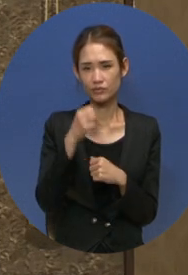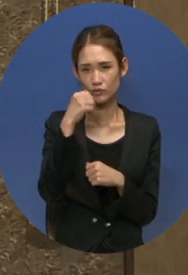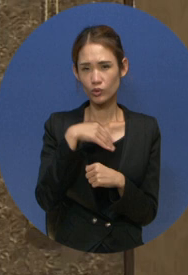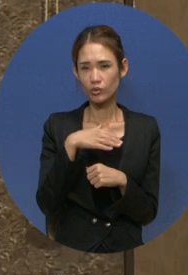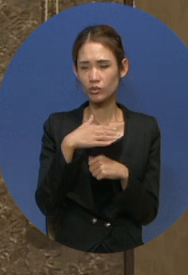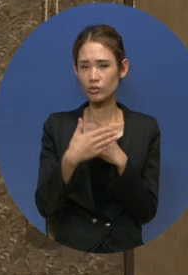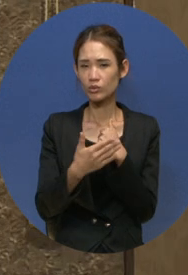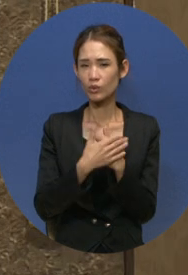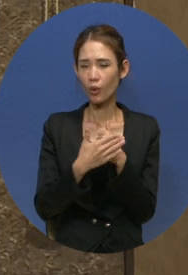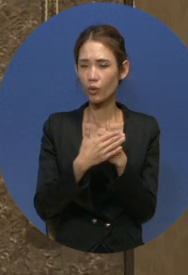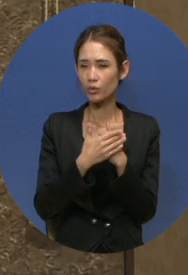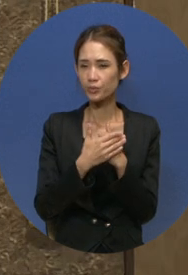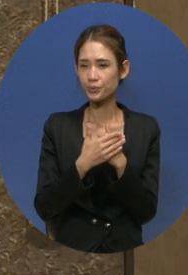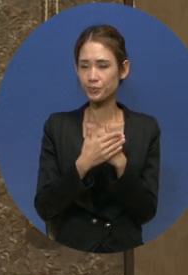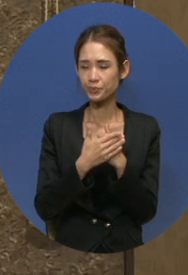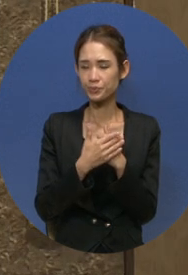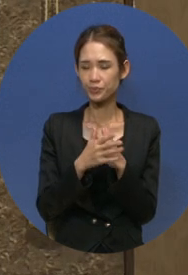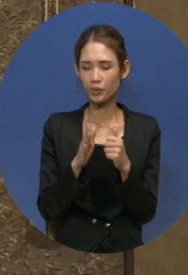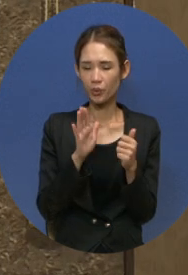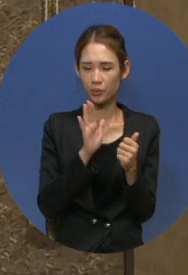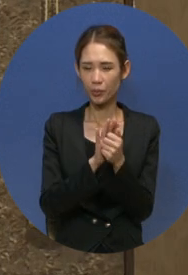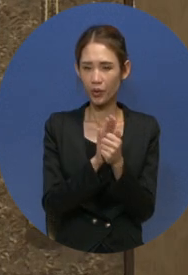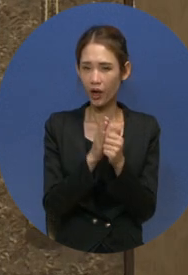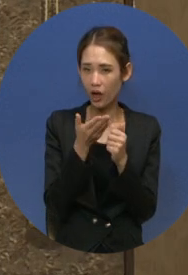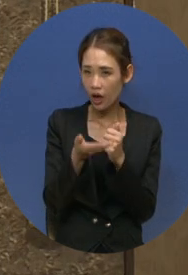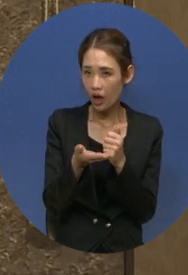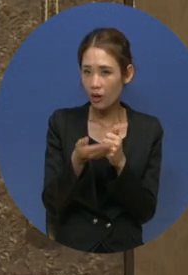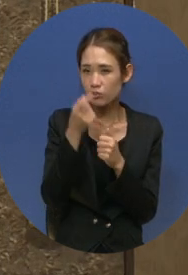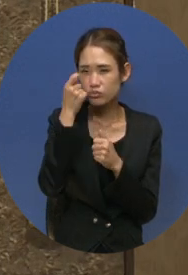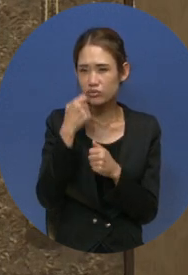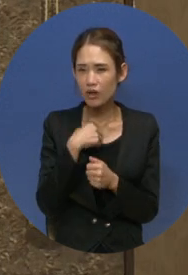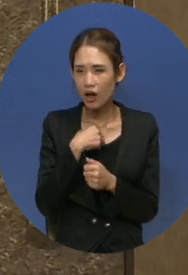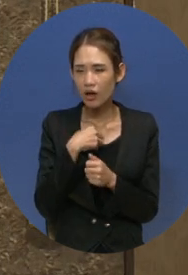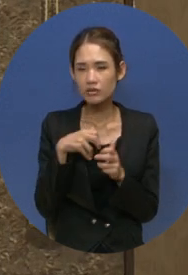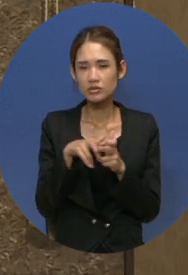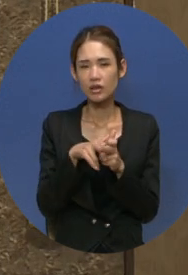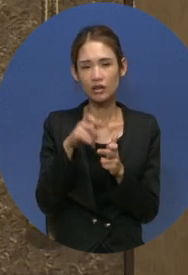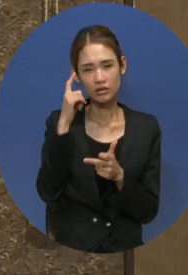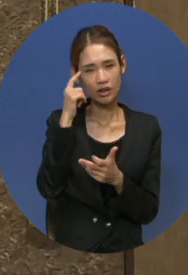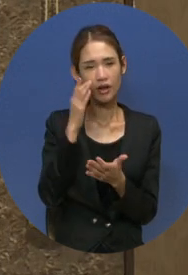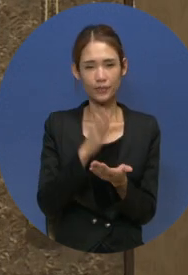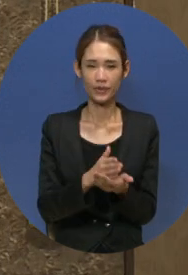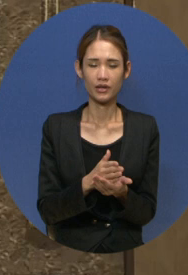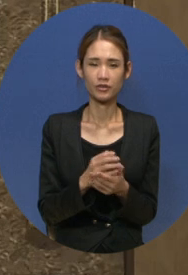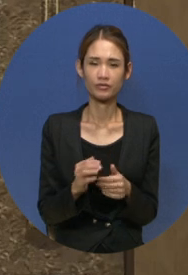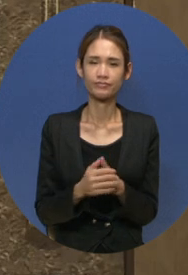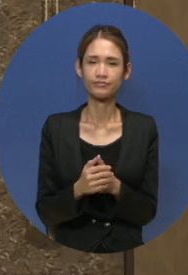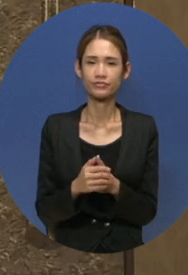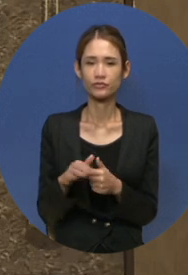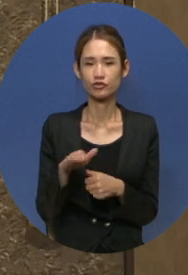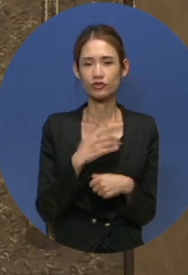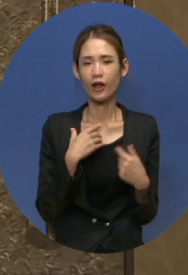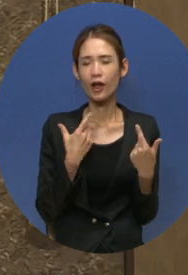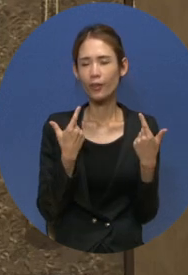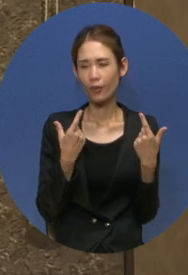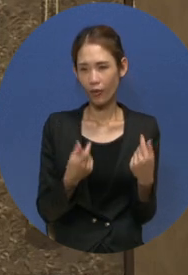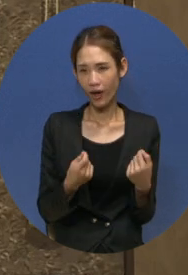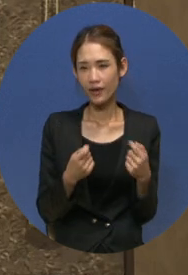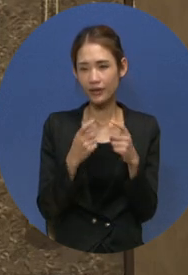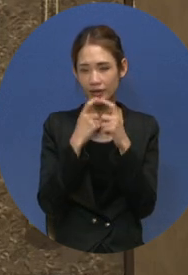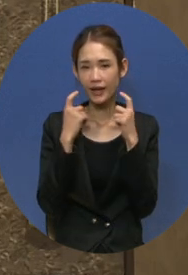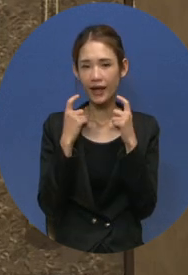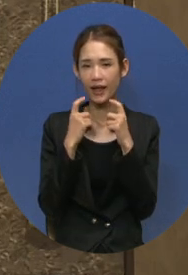그저 도움이 필요하거나 불쌍한 장애인이 아니고 우리와 똑같이